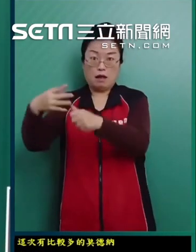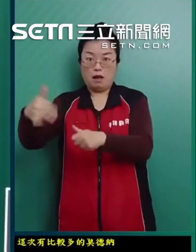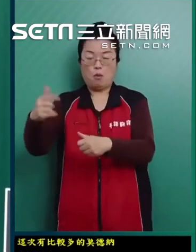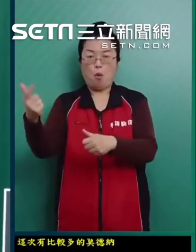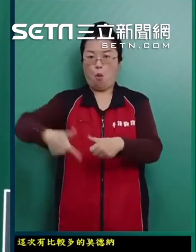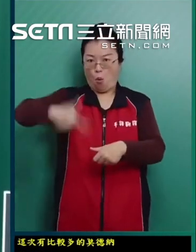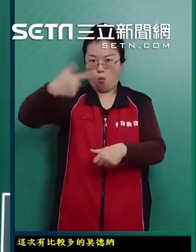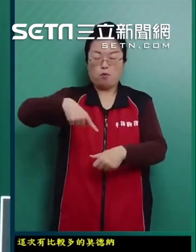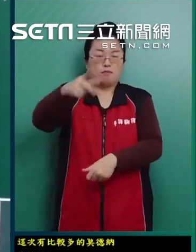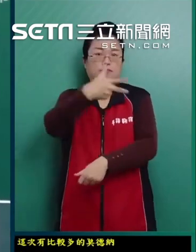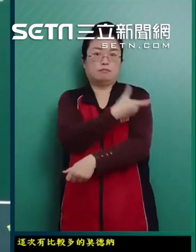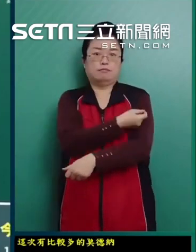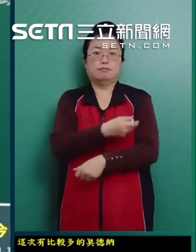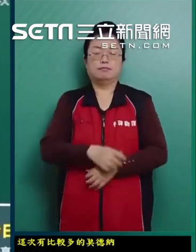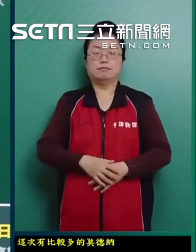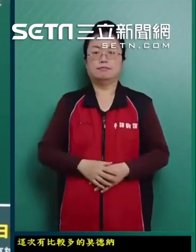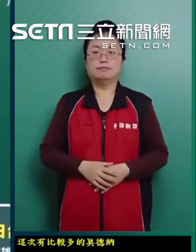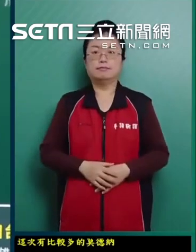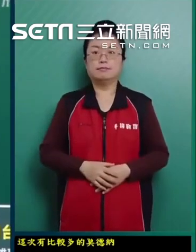告。